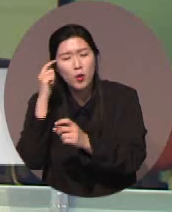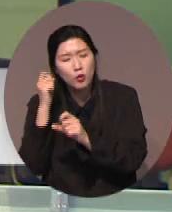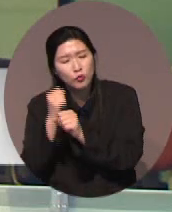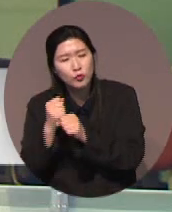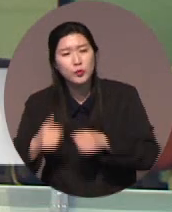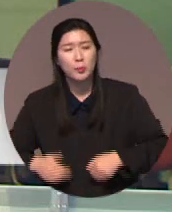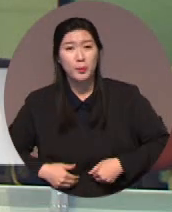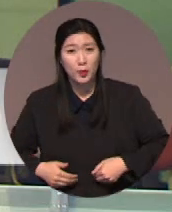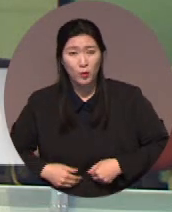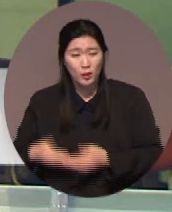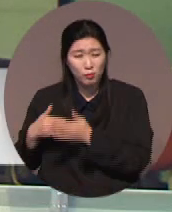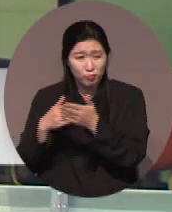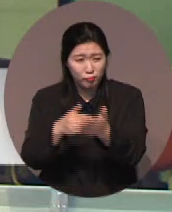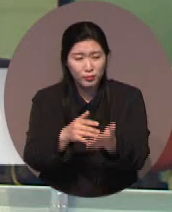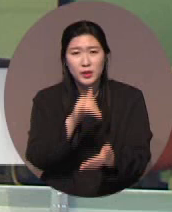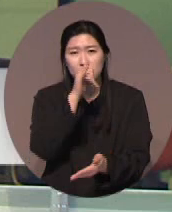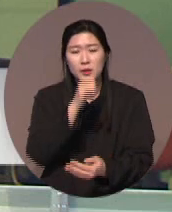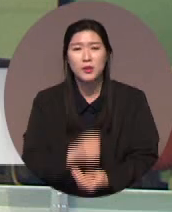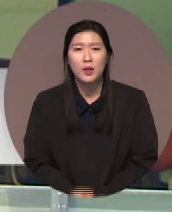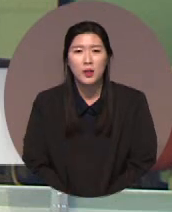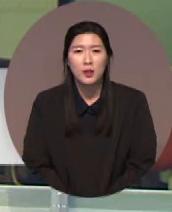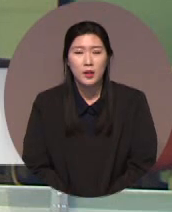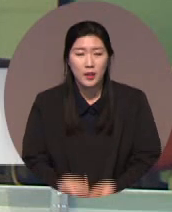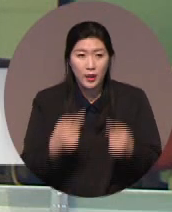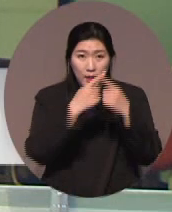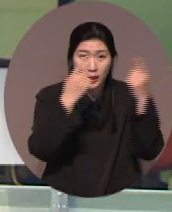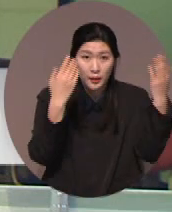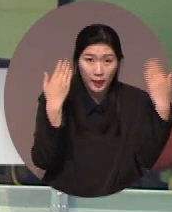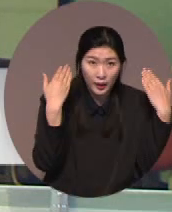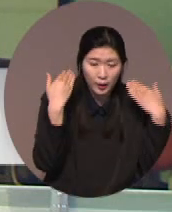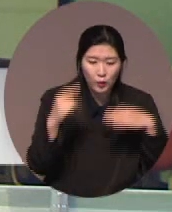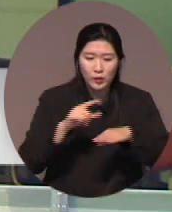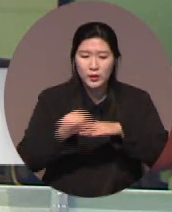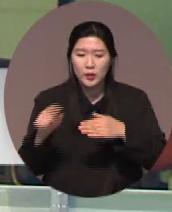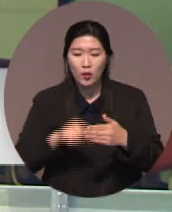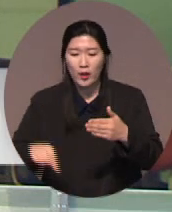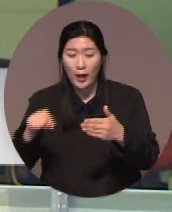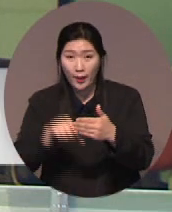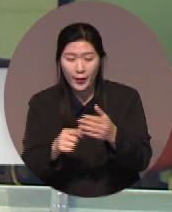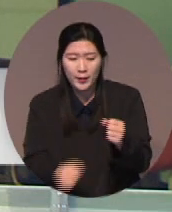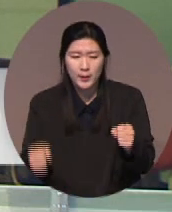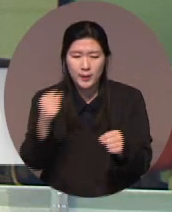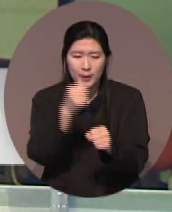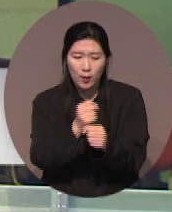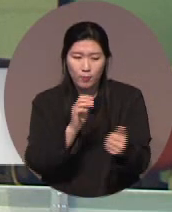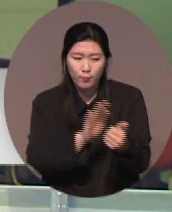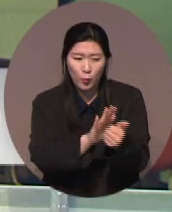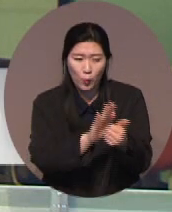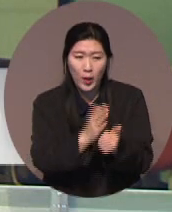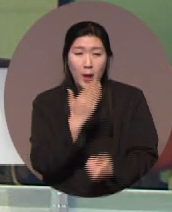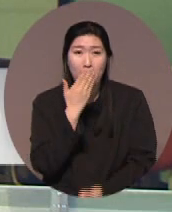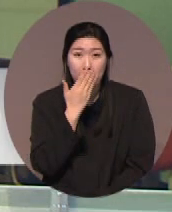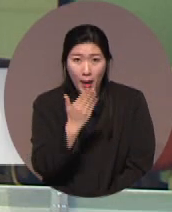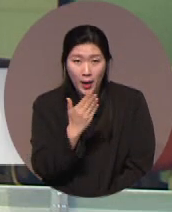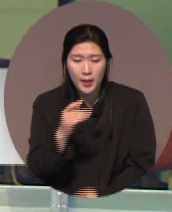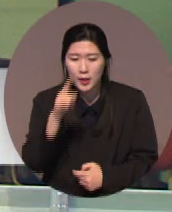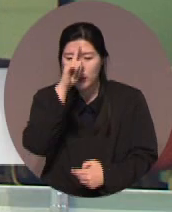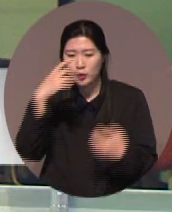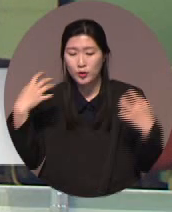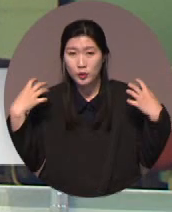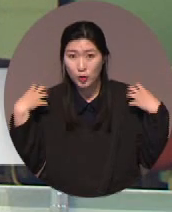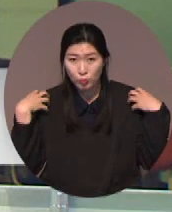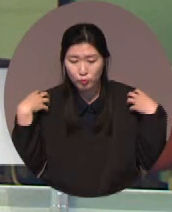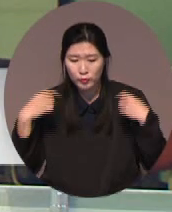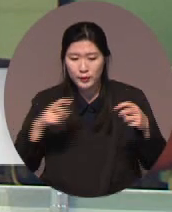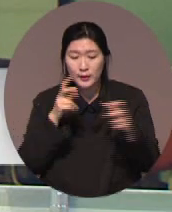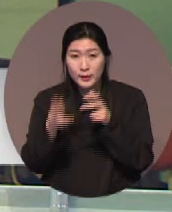시급하다는 목소리가 많은데요. 대학을 지역과 청년발 혁신 창업의 거점으로 만들기 위한 정부 사업에